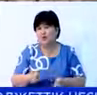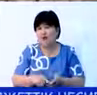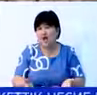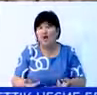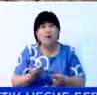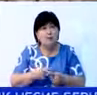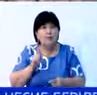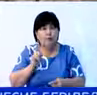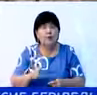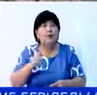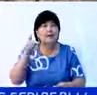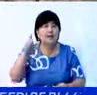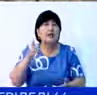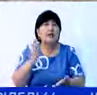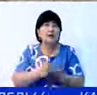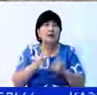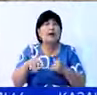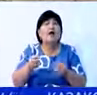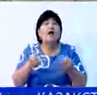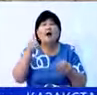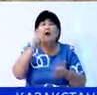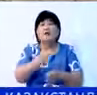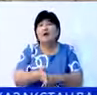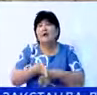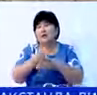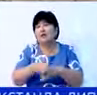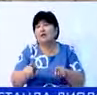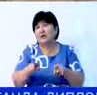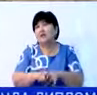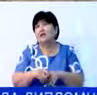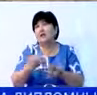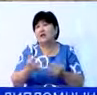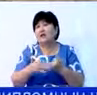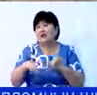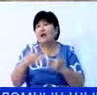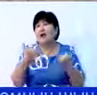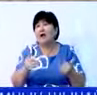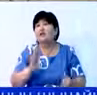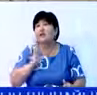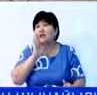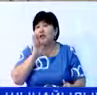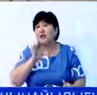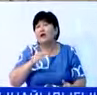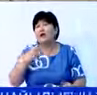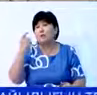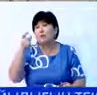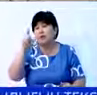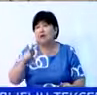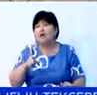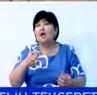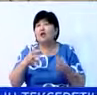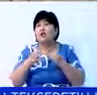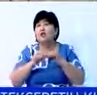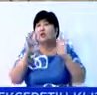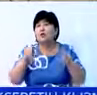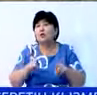жер телімдерінің иелері бар, бірақ қаншама жылдан бері игерілмей қараусыз жатқандықтан қазіргі таңда меншік иелерін жер кодекс